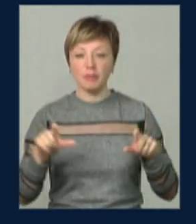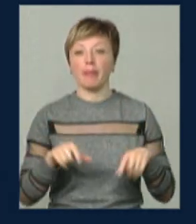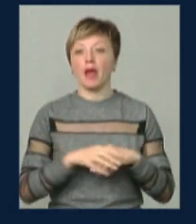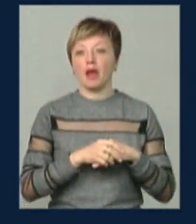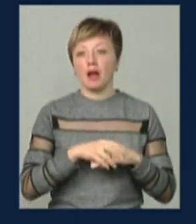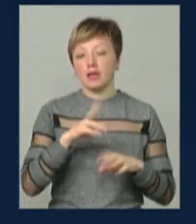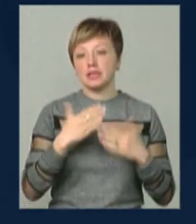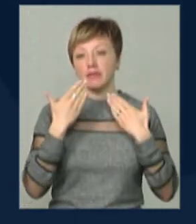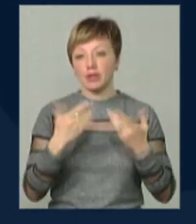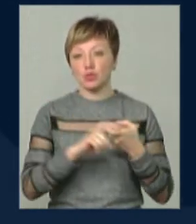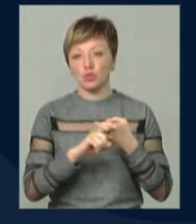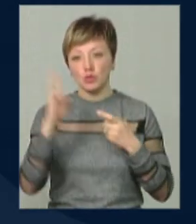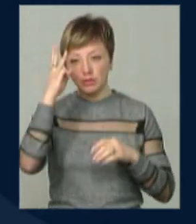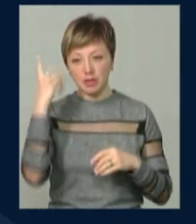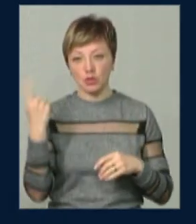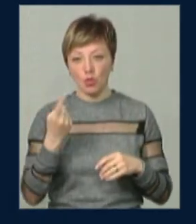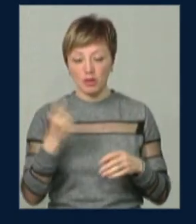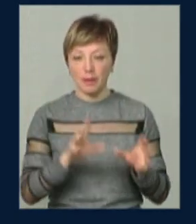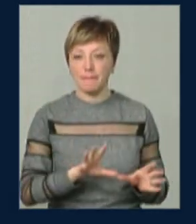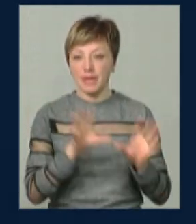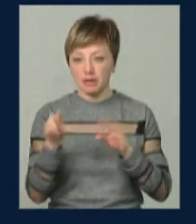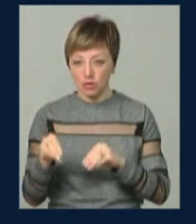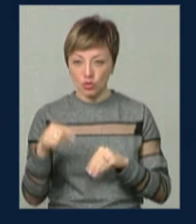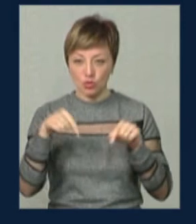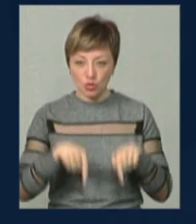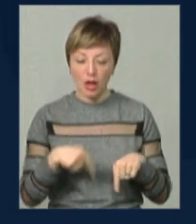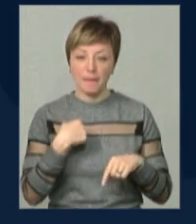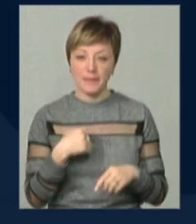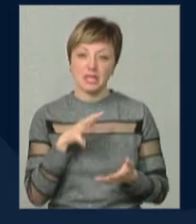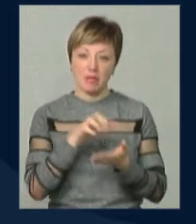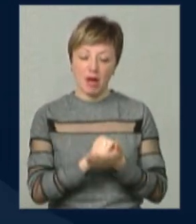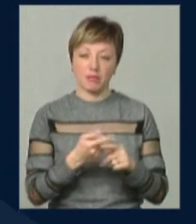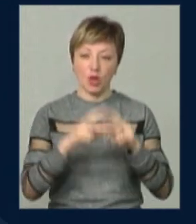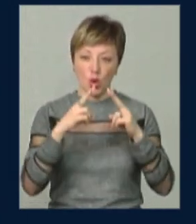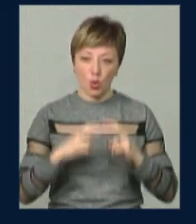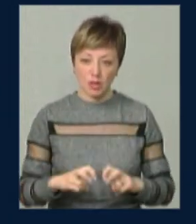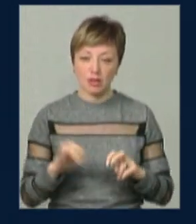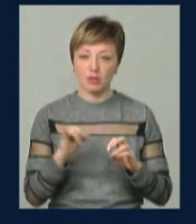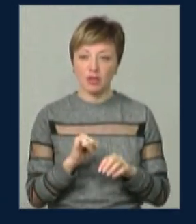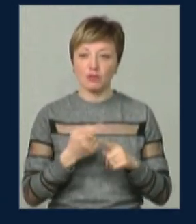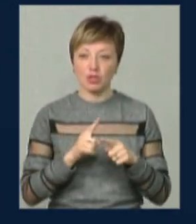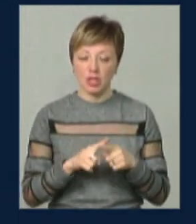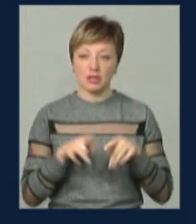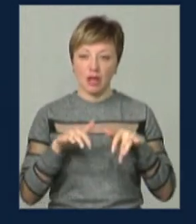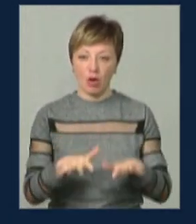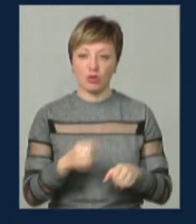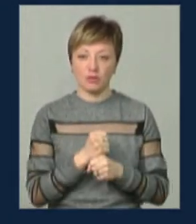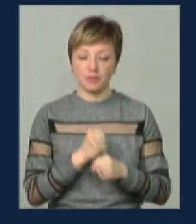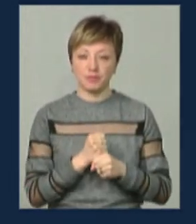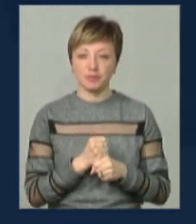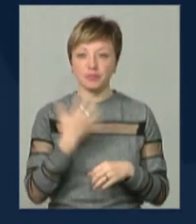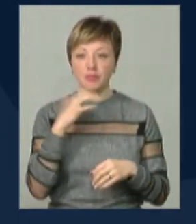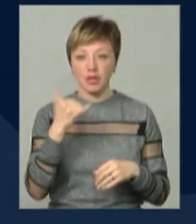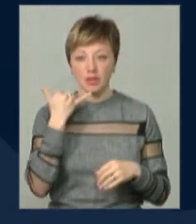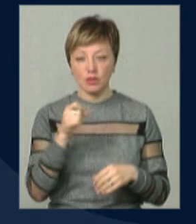яке стосується Хмельницької області, переадресовується, і ми займаємося його розглядом і вжиття відповідних заходів.